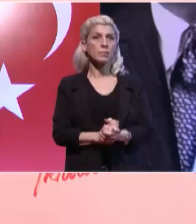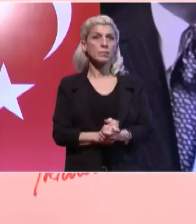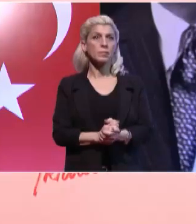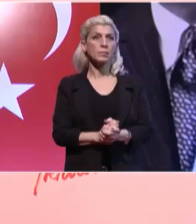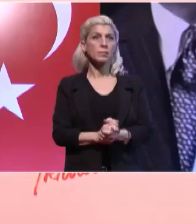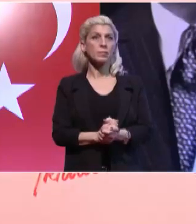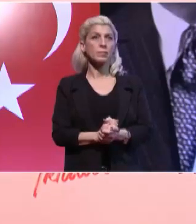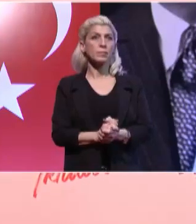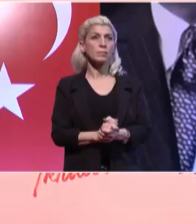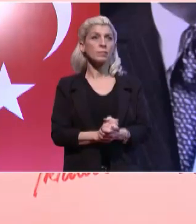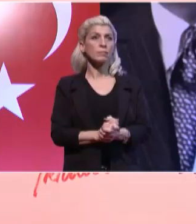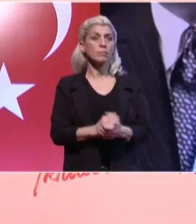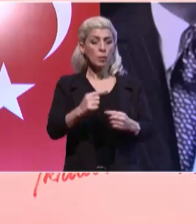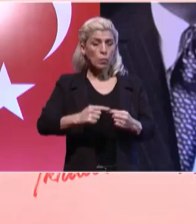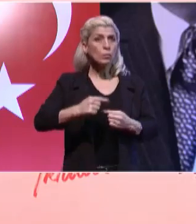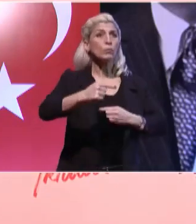Önümüzdeki süreç